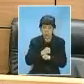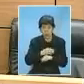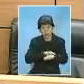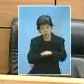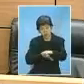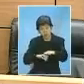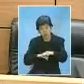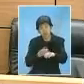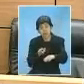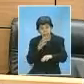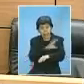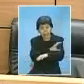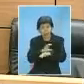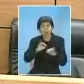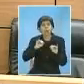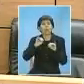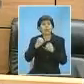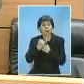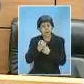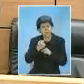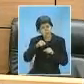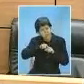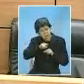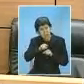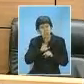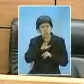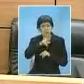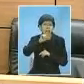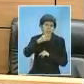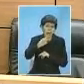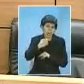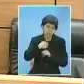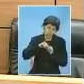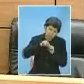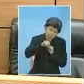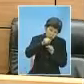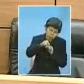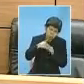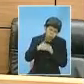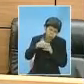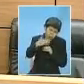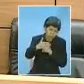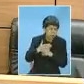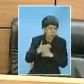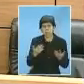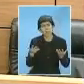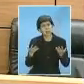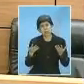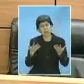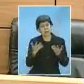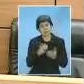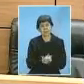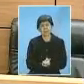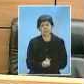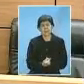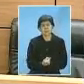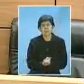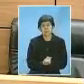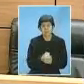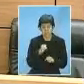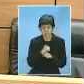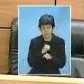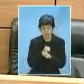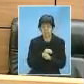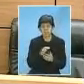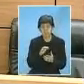ฟ้าBTSมันสั้นอยู่แค่นั้นแหละครับจะต่อไปสะพานใหม่ก็กว่าจะเริ่มได้โครงการมาตั้งนานยังไม่เห็นวี่แววครับจากข้าง